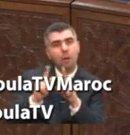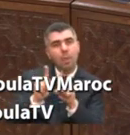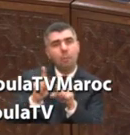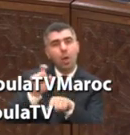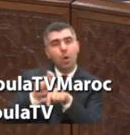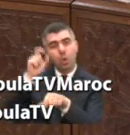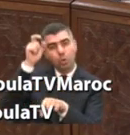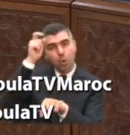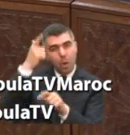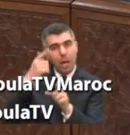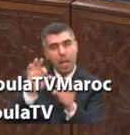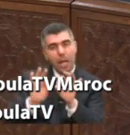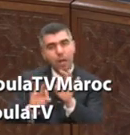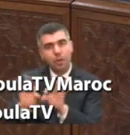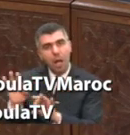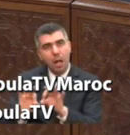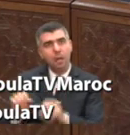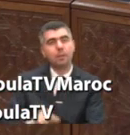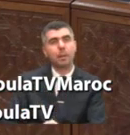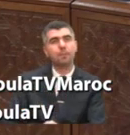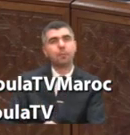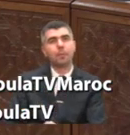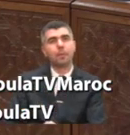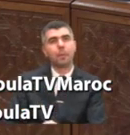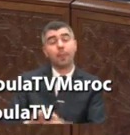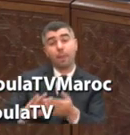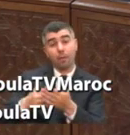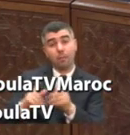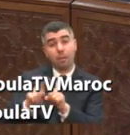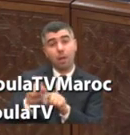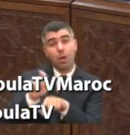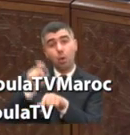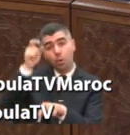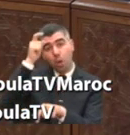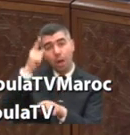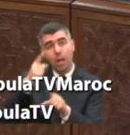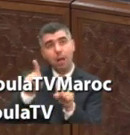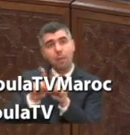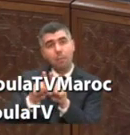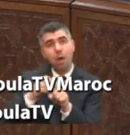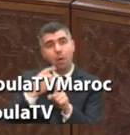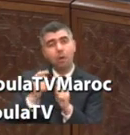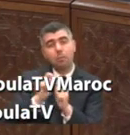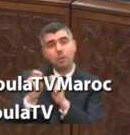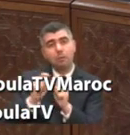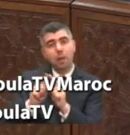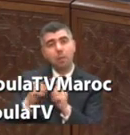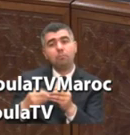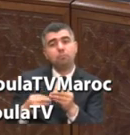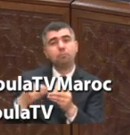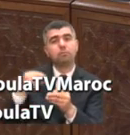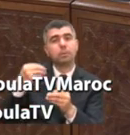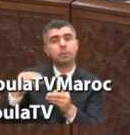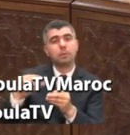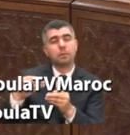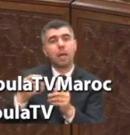التركي بخصوص الجوانب الإجرائية، ولكن أمام عدم إبداء تركيا لرغبتها في متابعة المشاورات تم تعليق إجراءات التفاوض